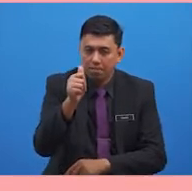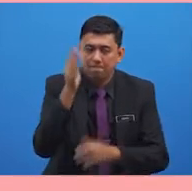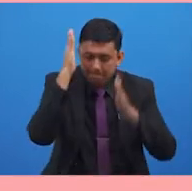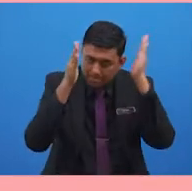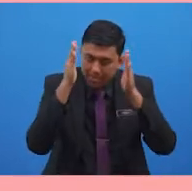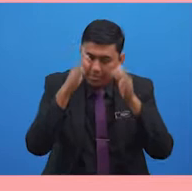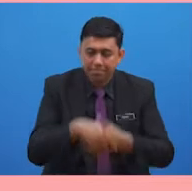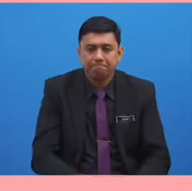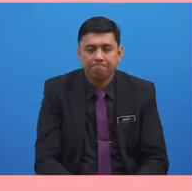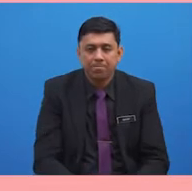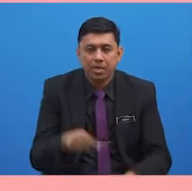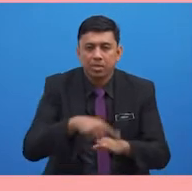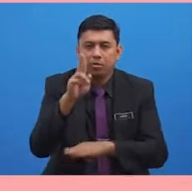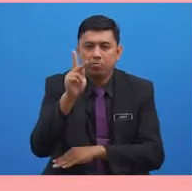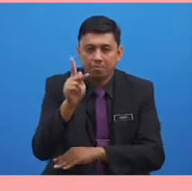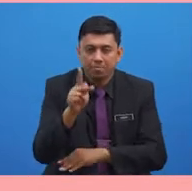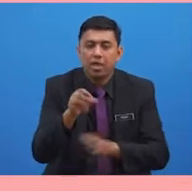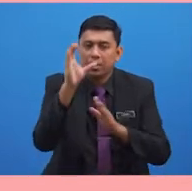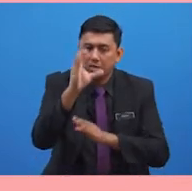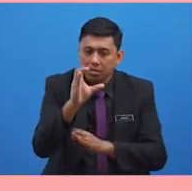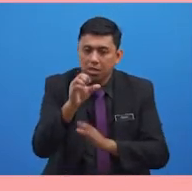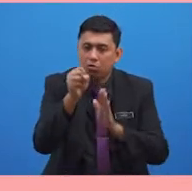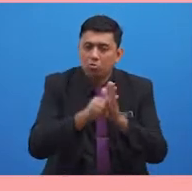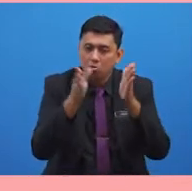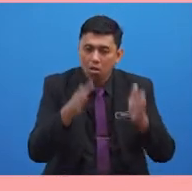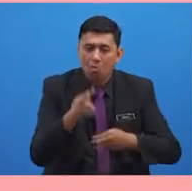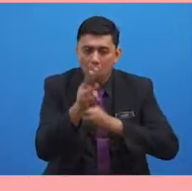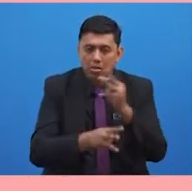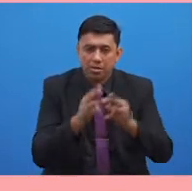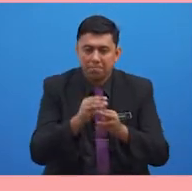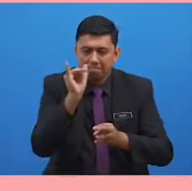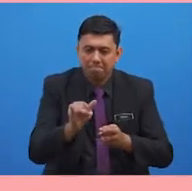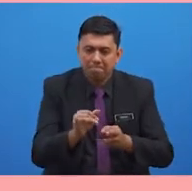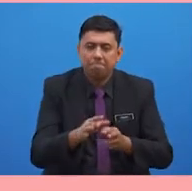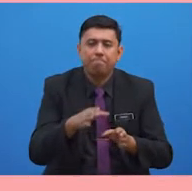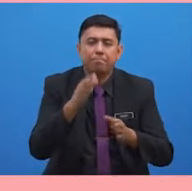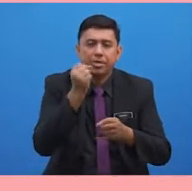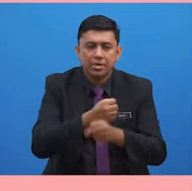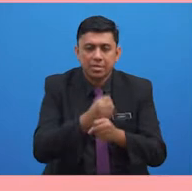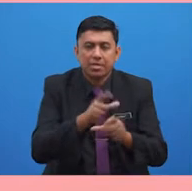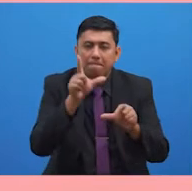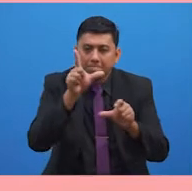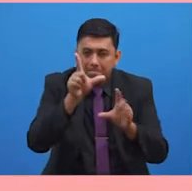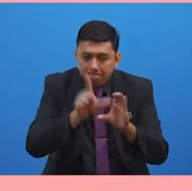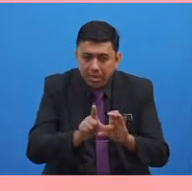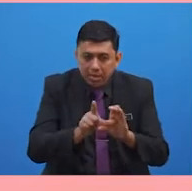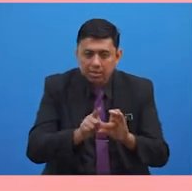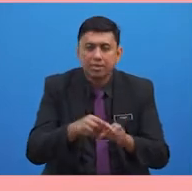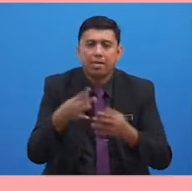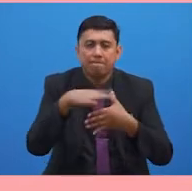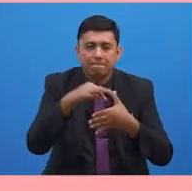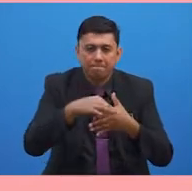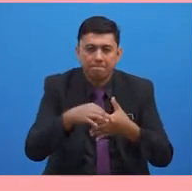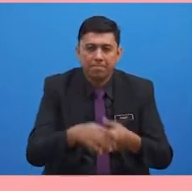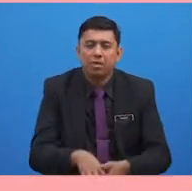C. Seorang warga negara yang bekerja di pelantar minyak. D. Seorang